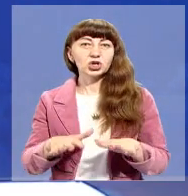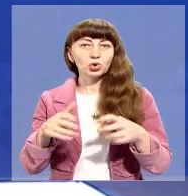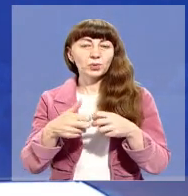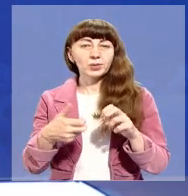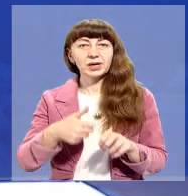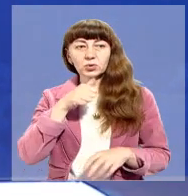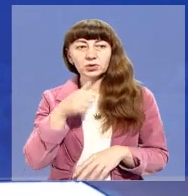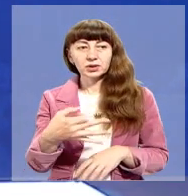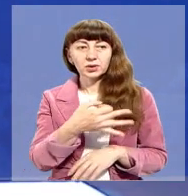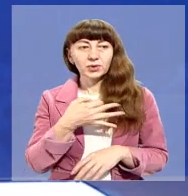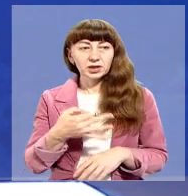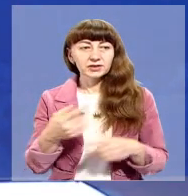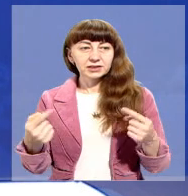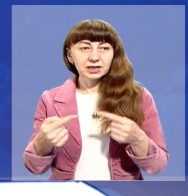области,